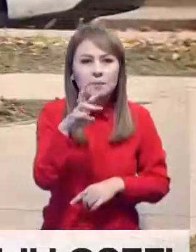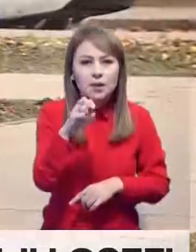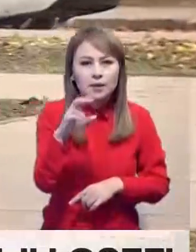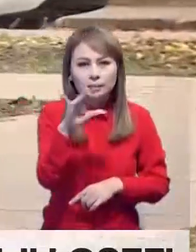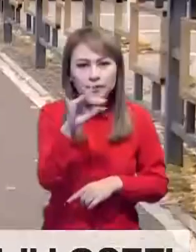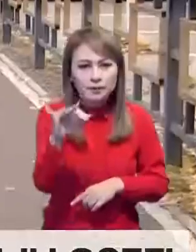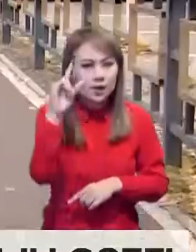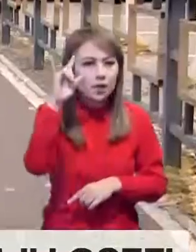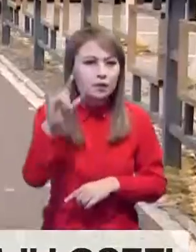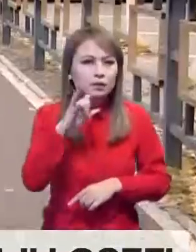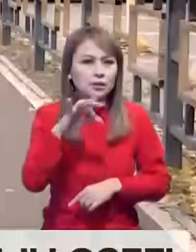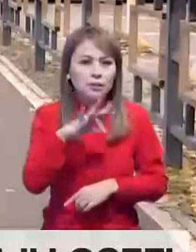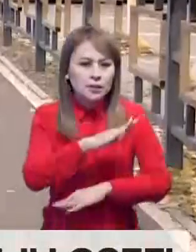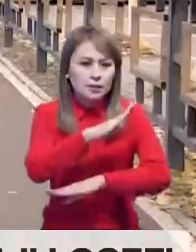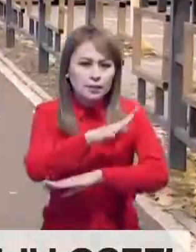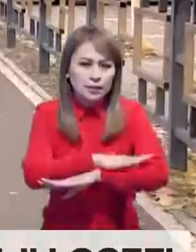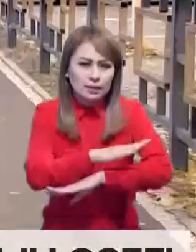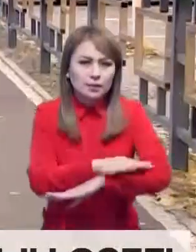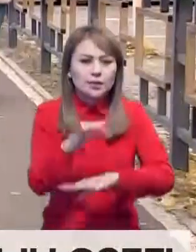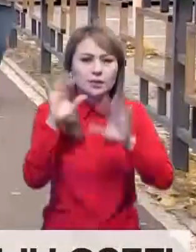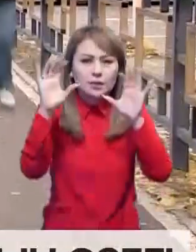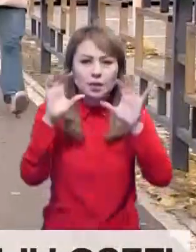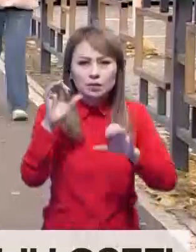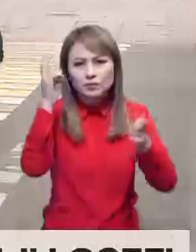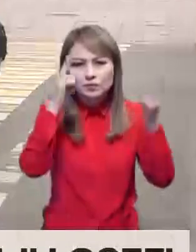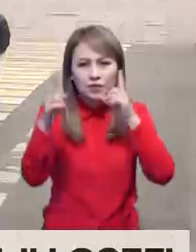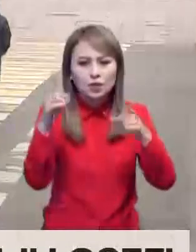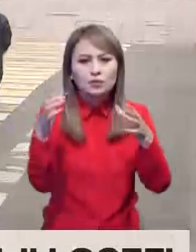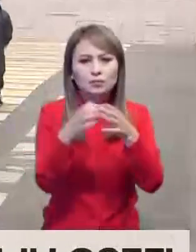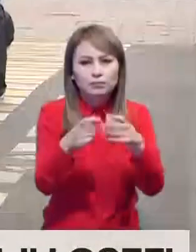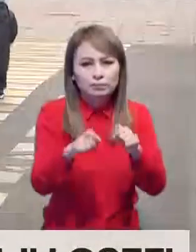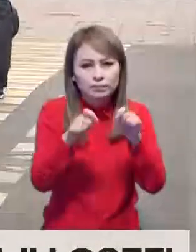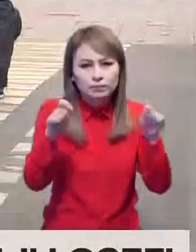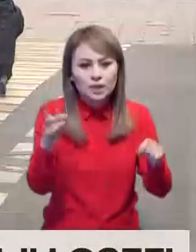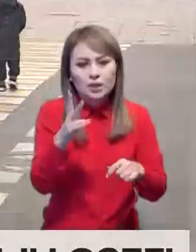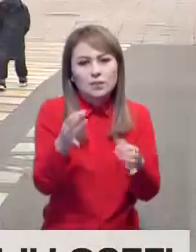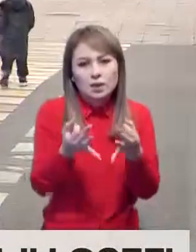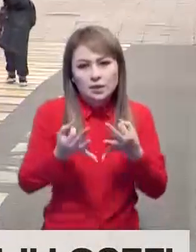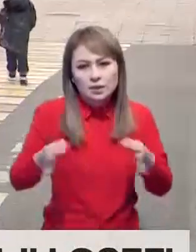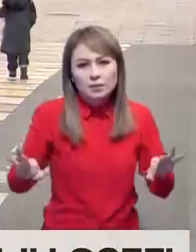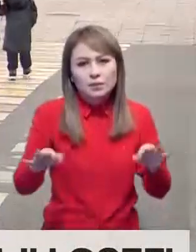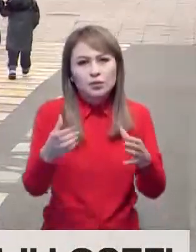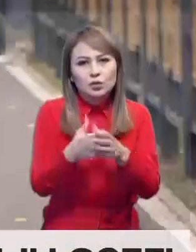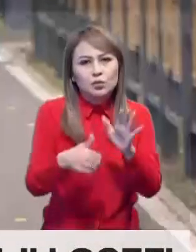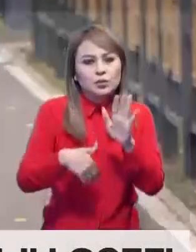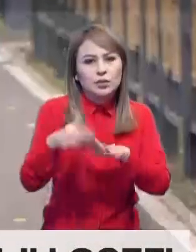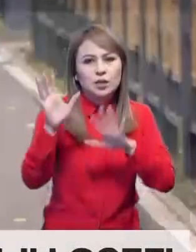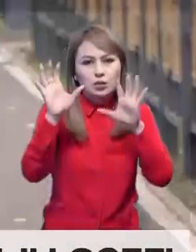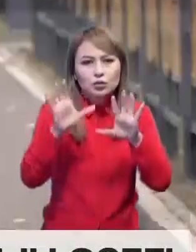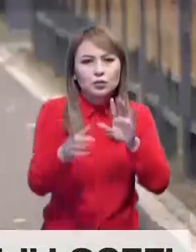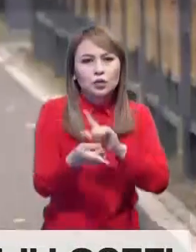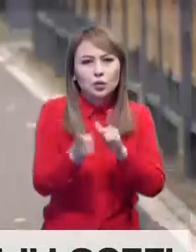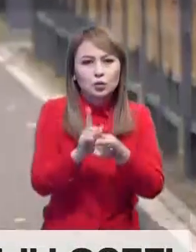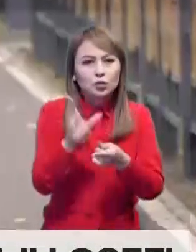Ахмади әділетті Қазақстанда тәртіп пен заң идеологияның өзегіне айналу керек деген пікірде. Яғни демократияға бет бұрған елде